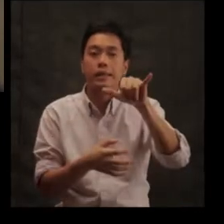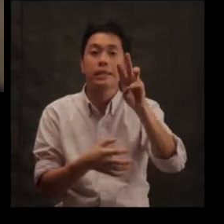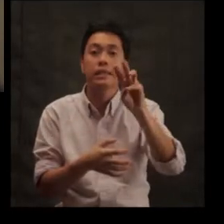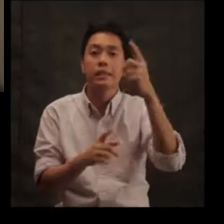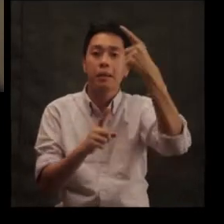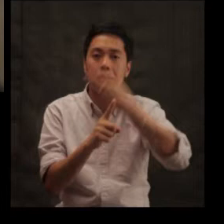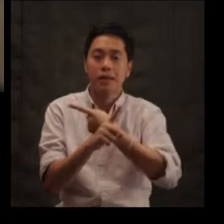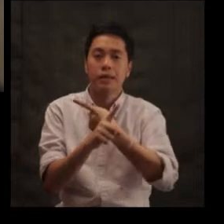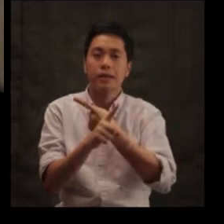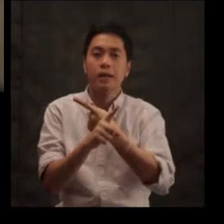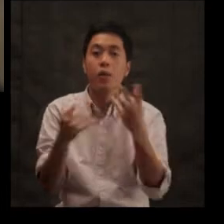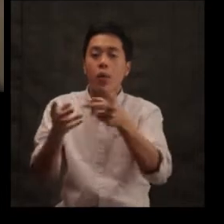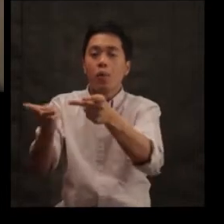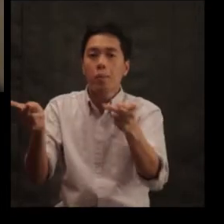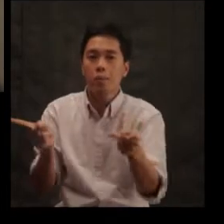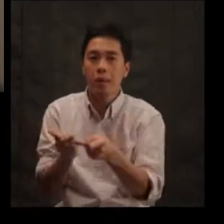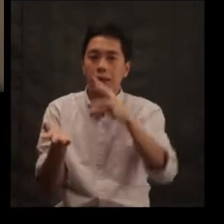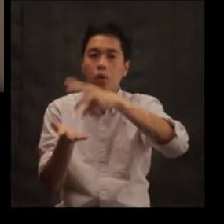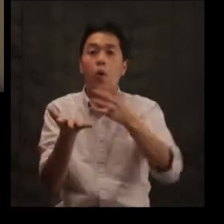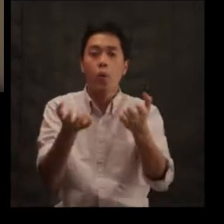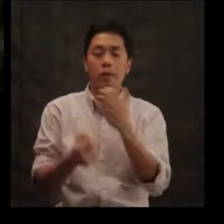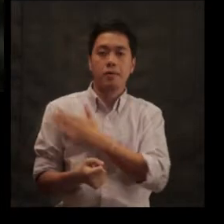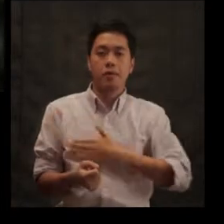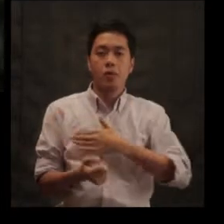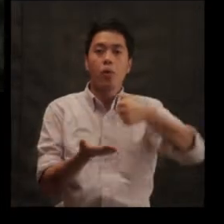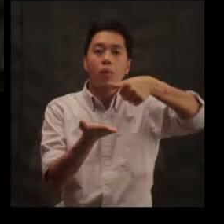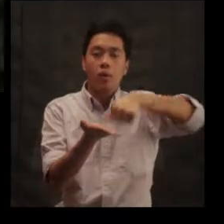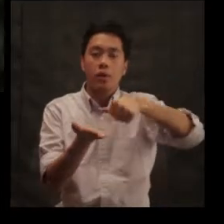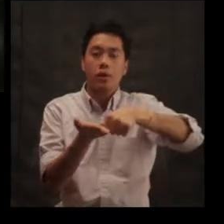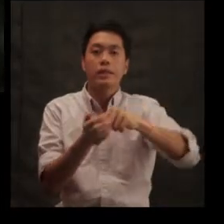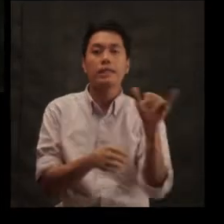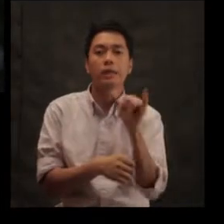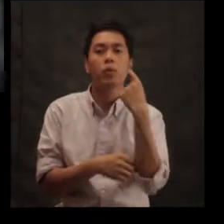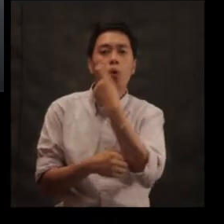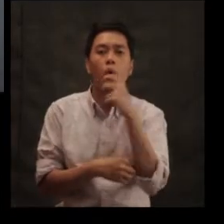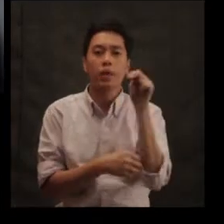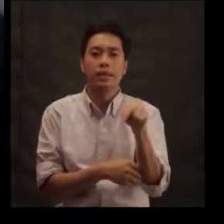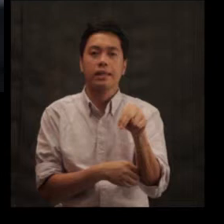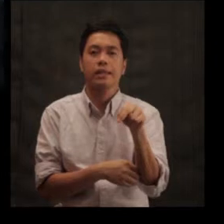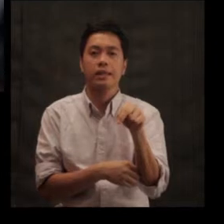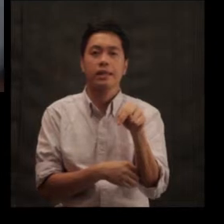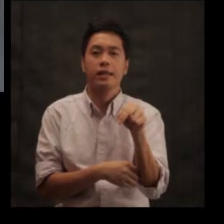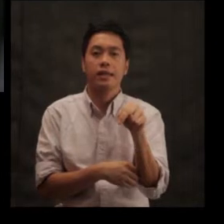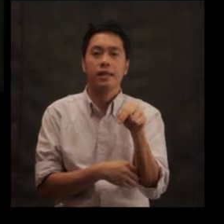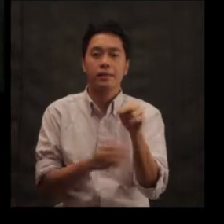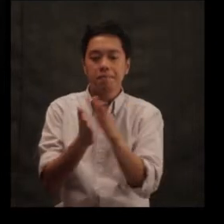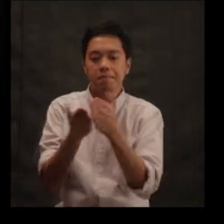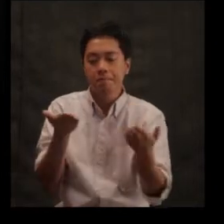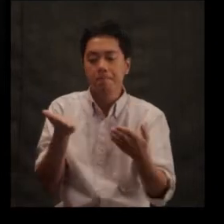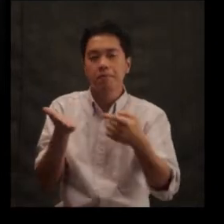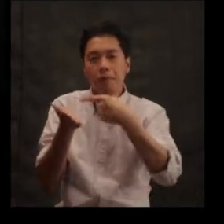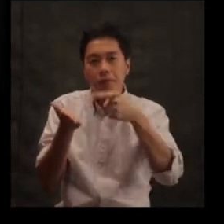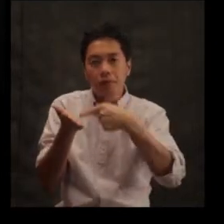bago mag-eleksyon sa mga lugar kung saan nila balak bumoto. Ipinaliliwanag din kung sinong mga PWD ang dapat mag-update ng kanilang